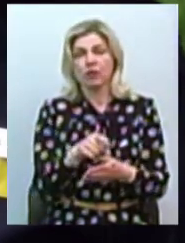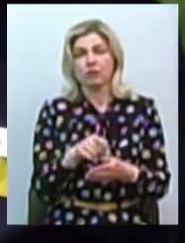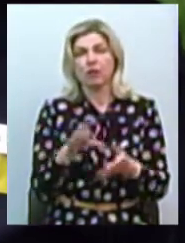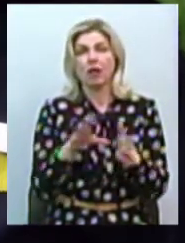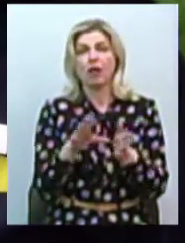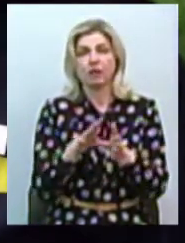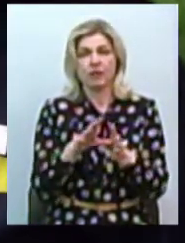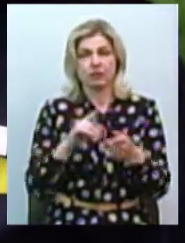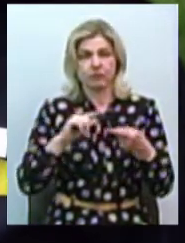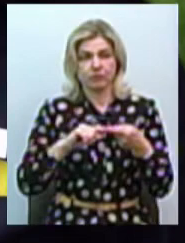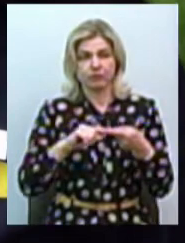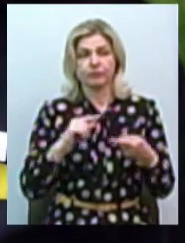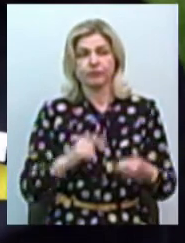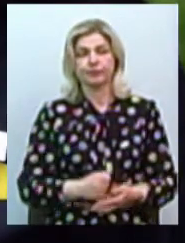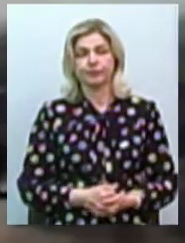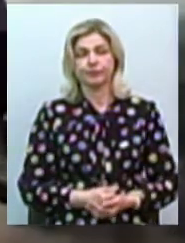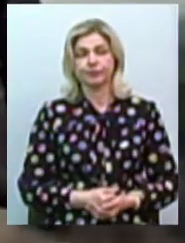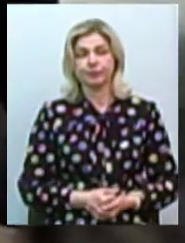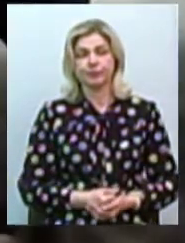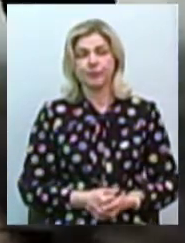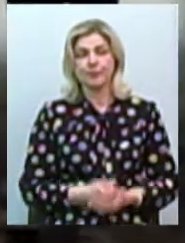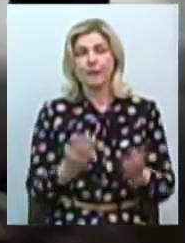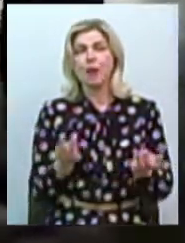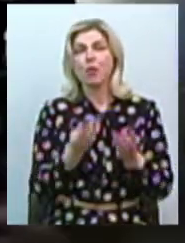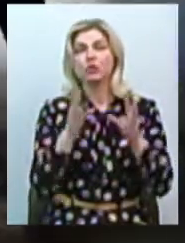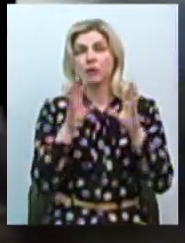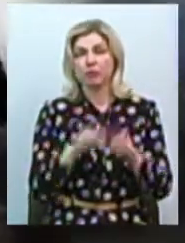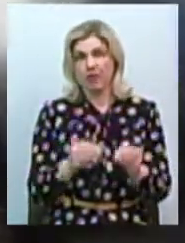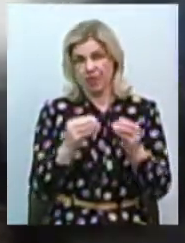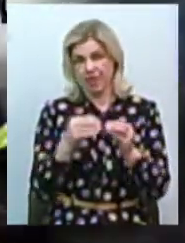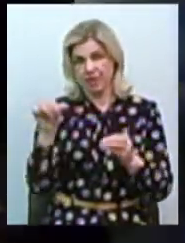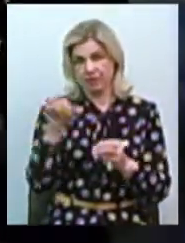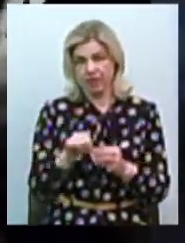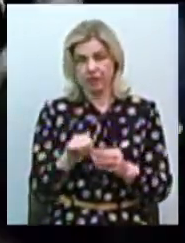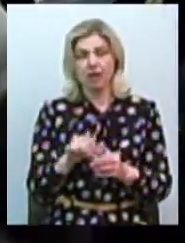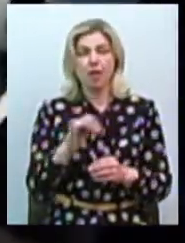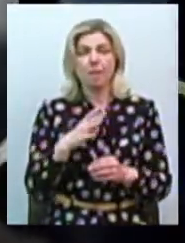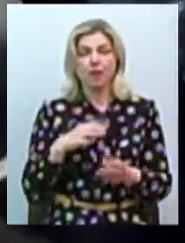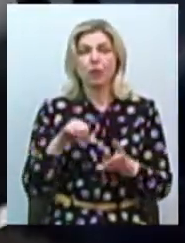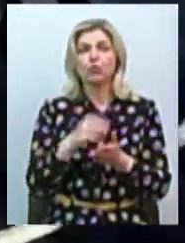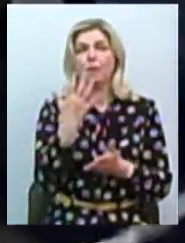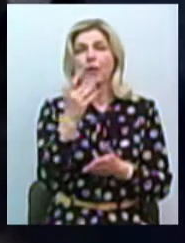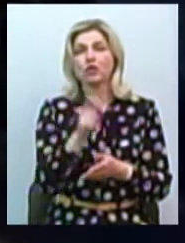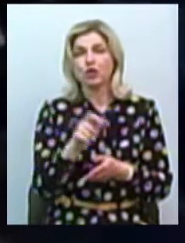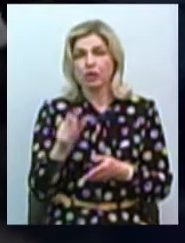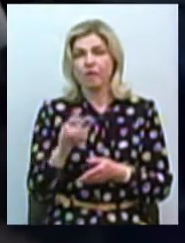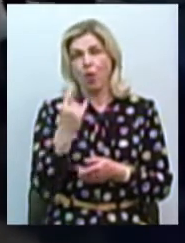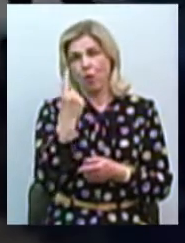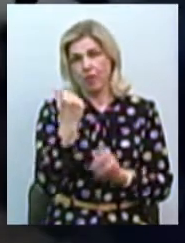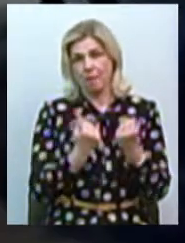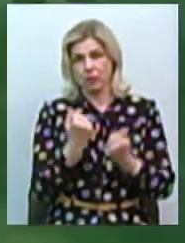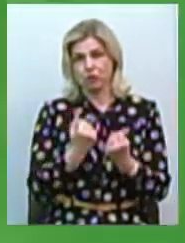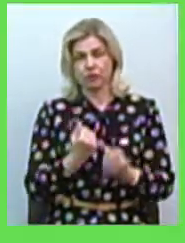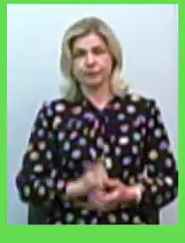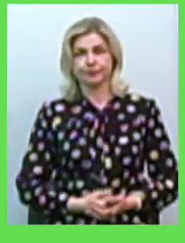замкнення у моторному відсіці. Пожежу ліквідували протягом 10 хвилин. До гасіння залучалося 5 пожежних та одна рятувальна машина.